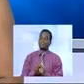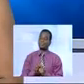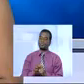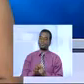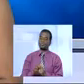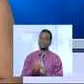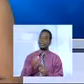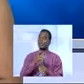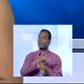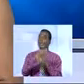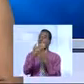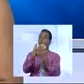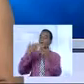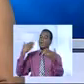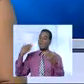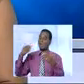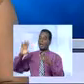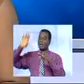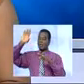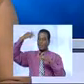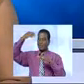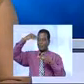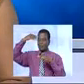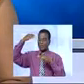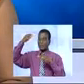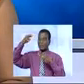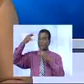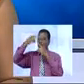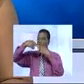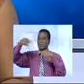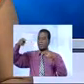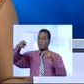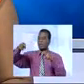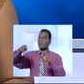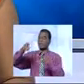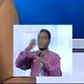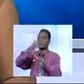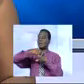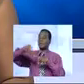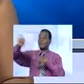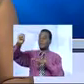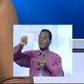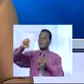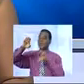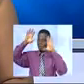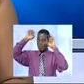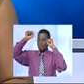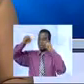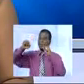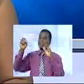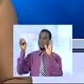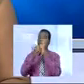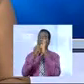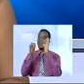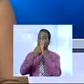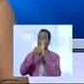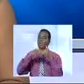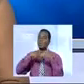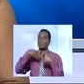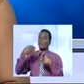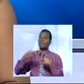Et avant le ministre des Relations extérieures du Cameroun, le président Alassane Ouattara